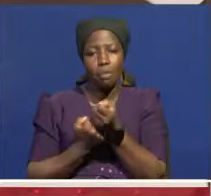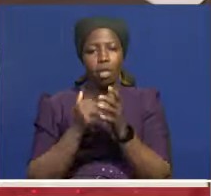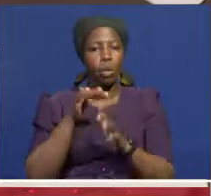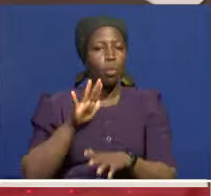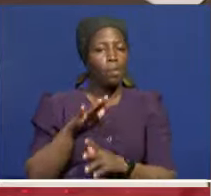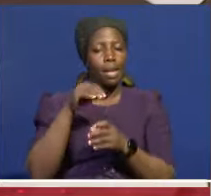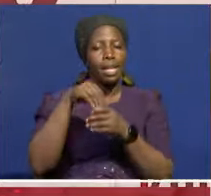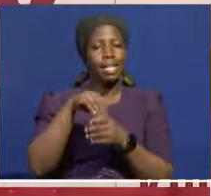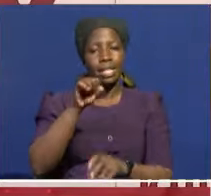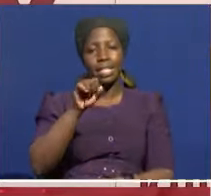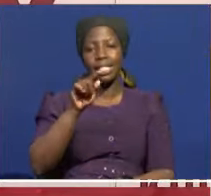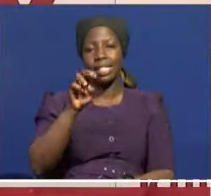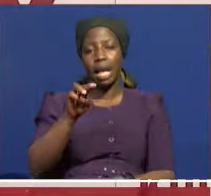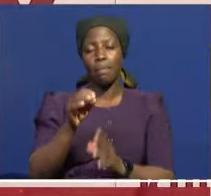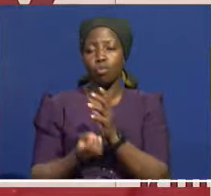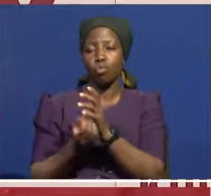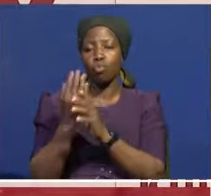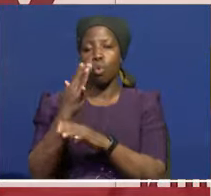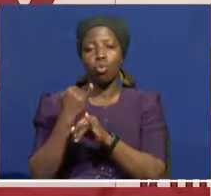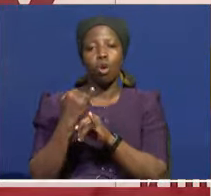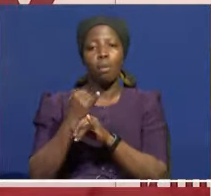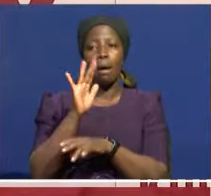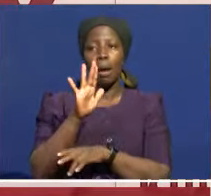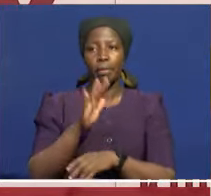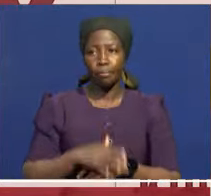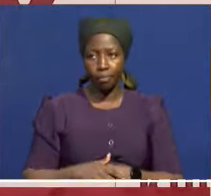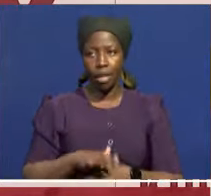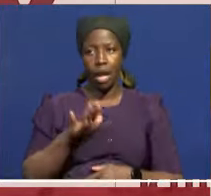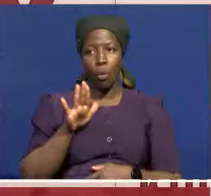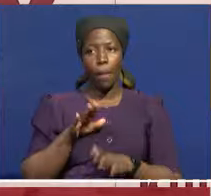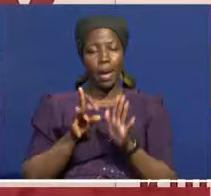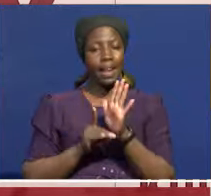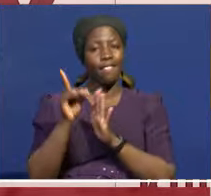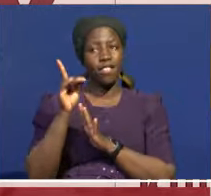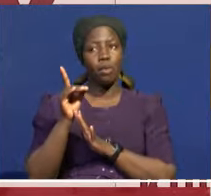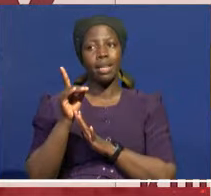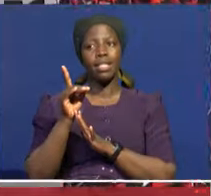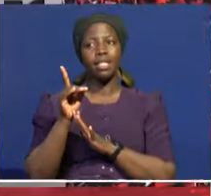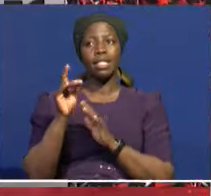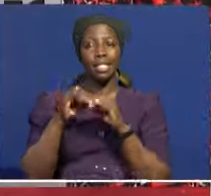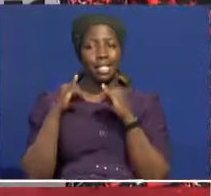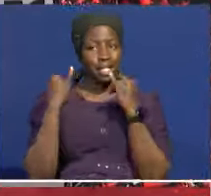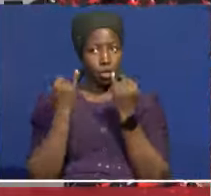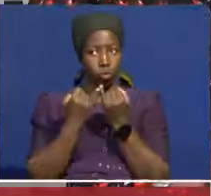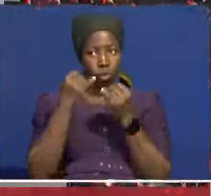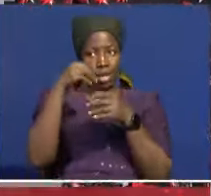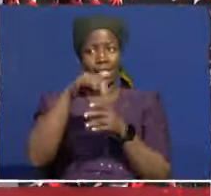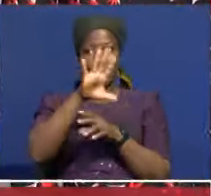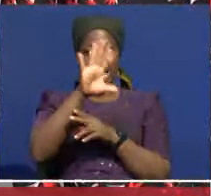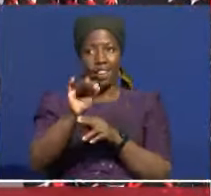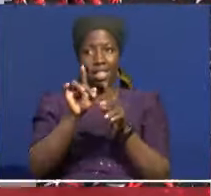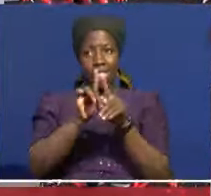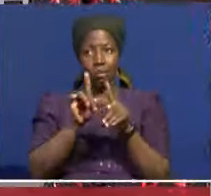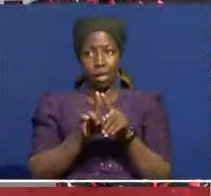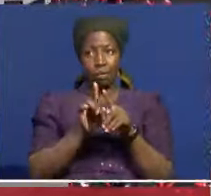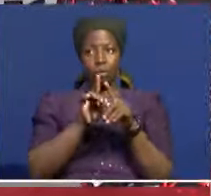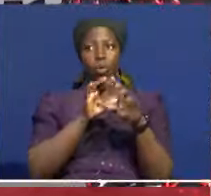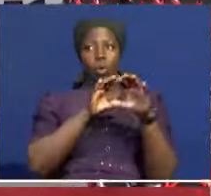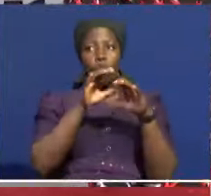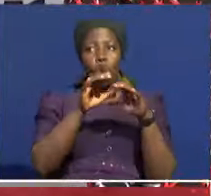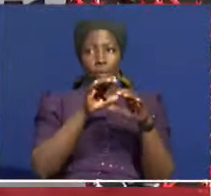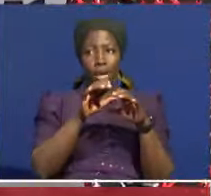grow their careers. Shirika la ustawi wa maendeleo ya wanawake barani Afrika pamoja na mtandao wa mawasiliano limetoa wito